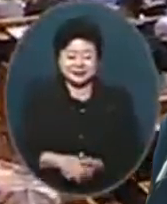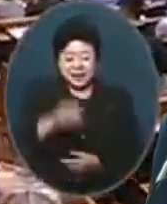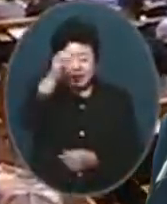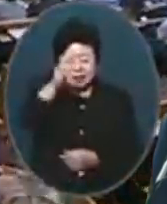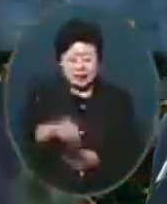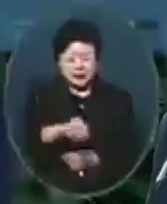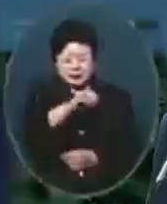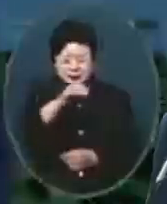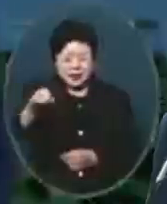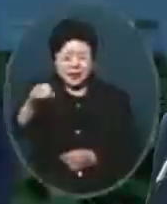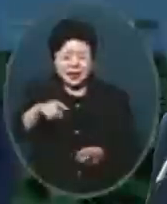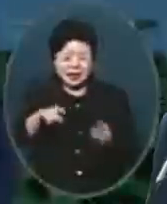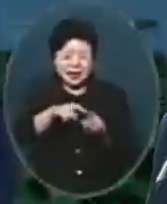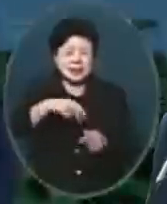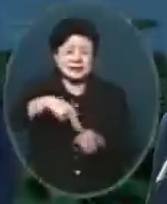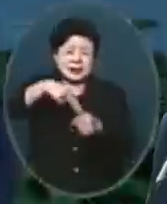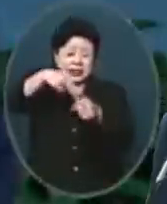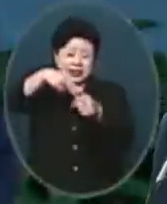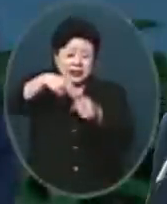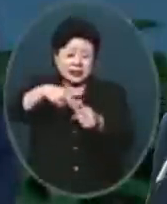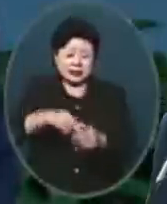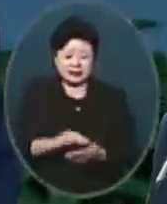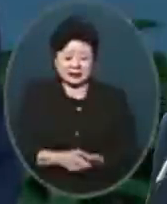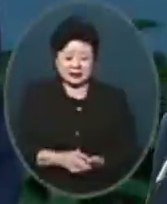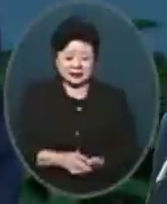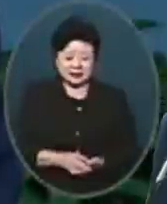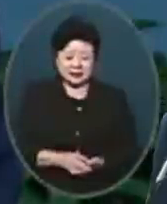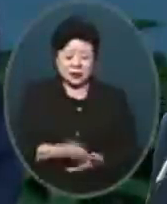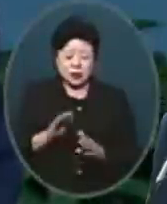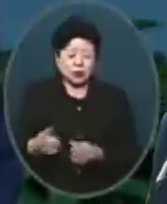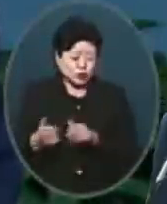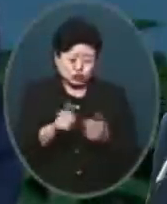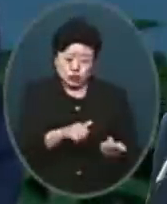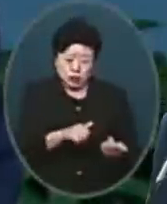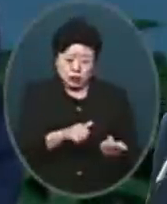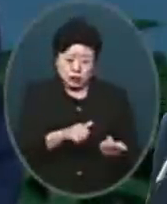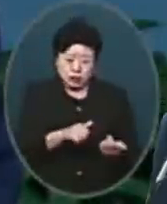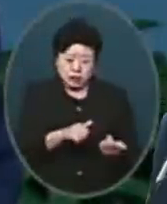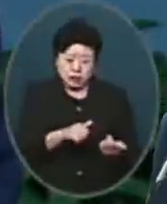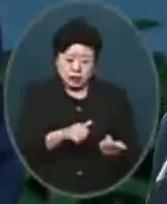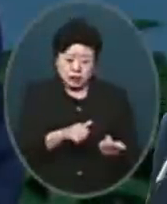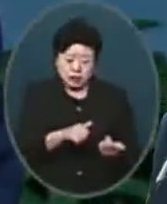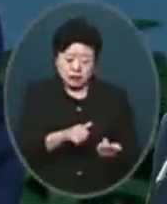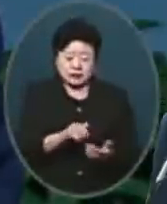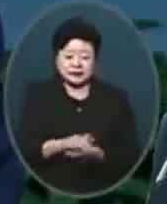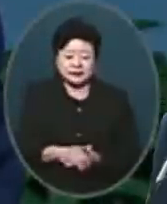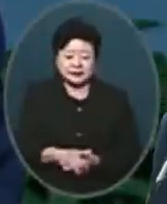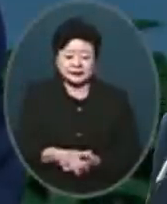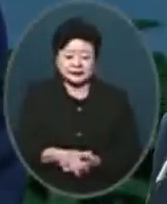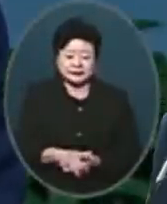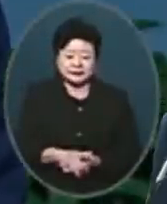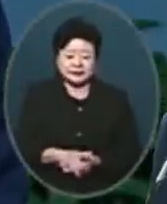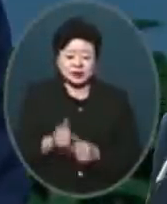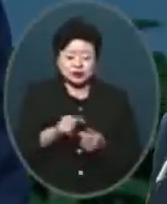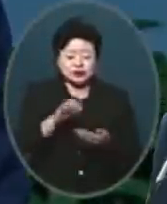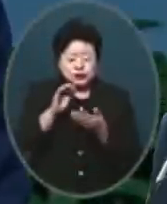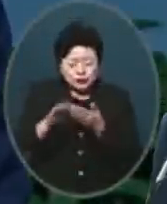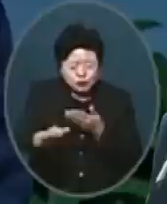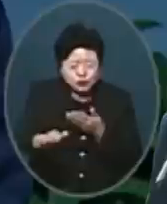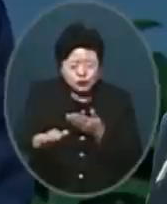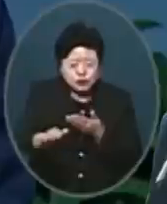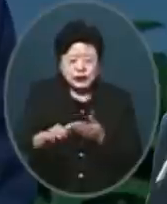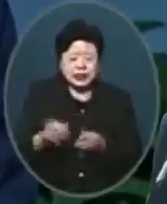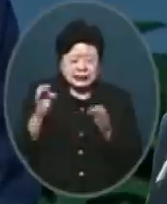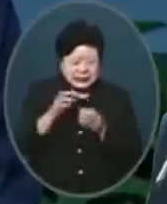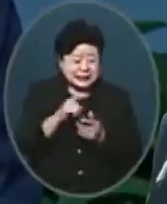십자가에 같이 매달려 오늘 죽을 것인데 오늘 죽고 난 다음에